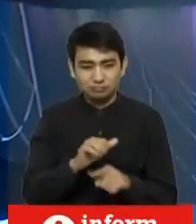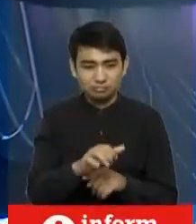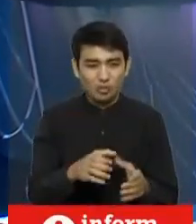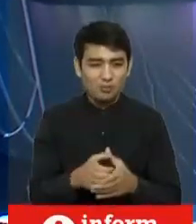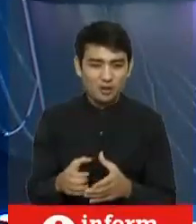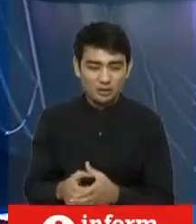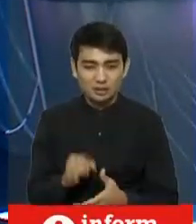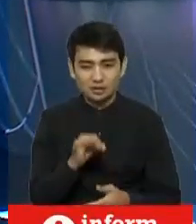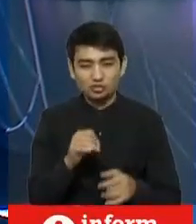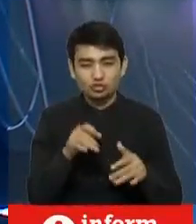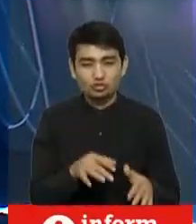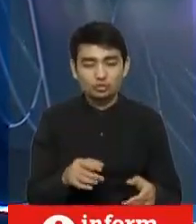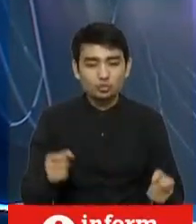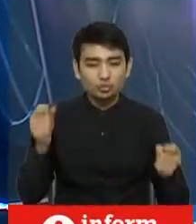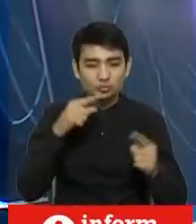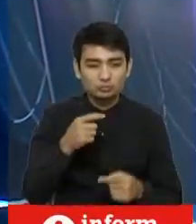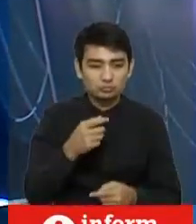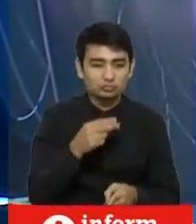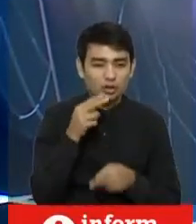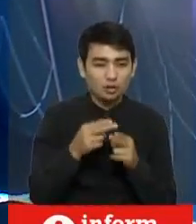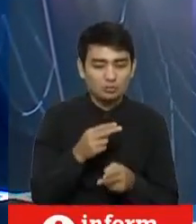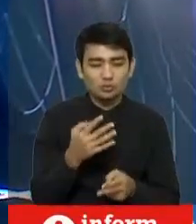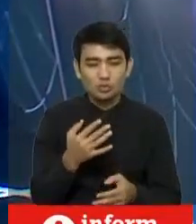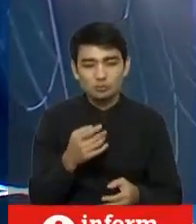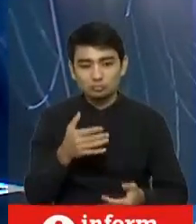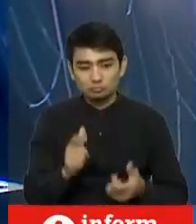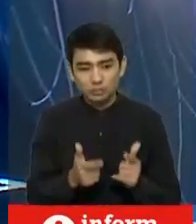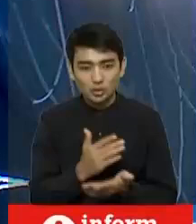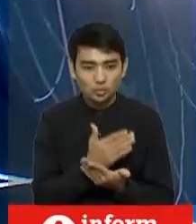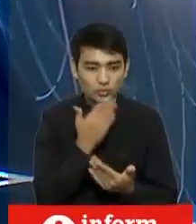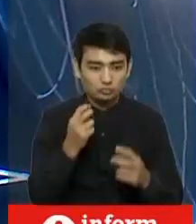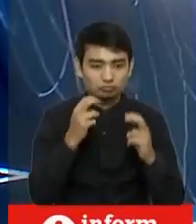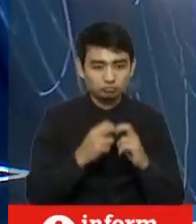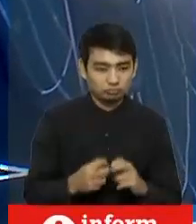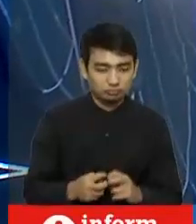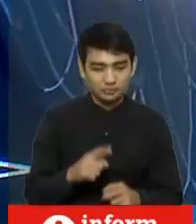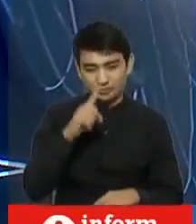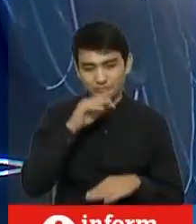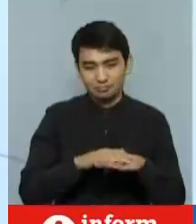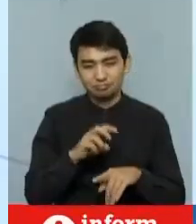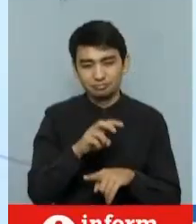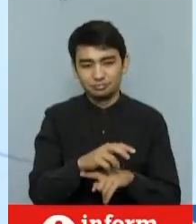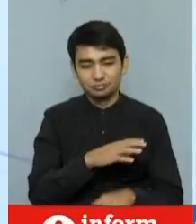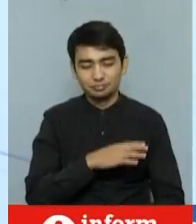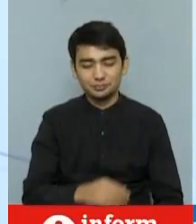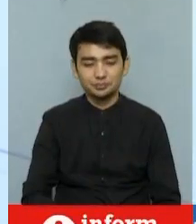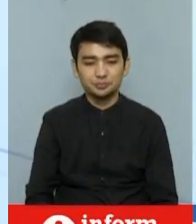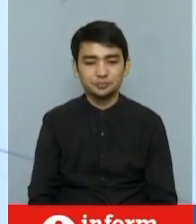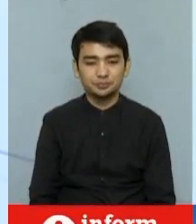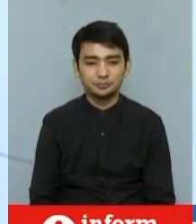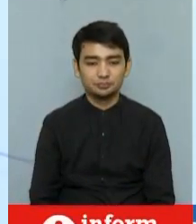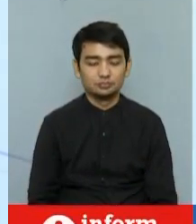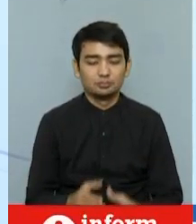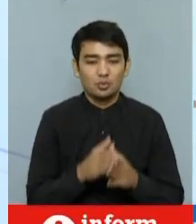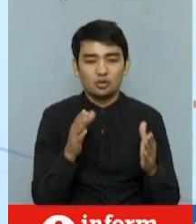компаниям, решили выяснить, насколько претензии обоснованы. Что из этого вышло, расскажет Эльмира Иржанова. На